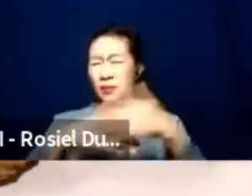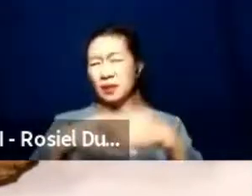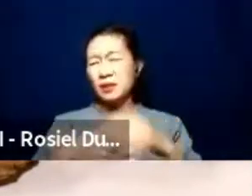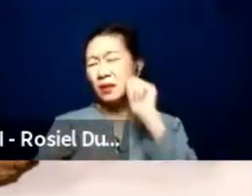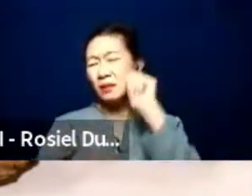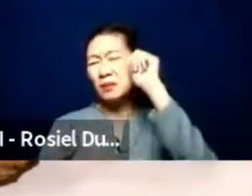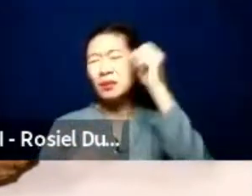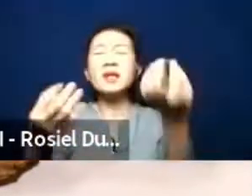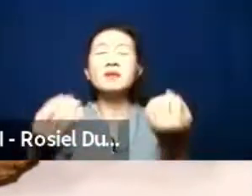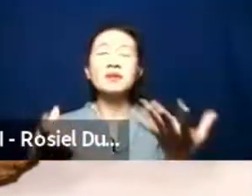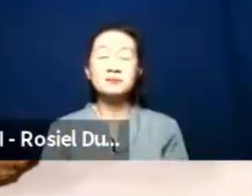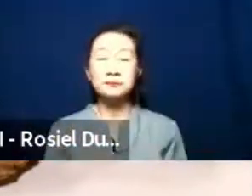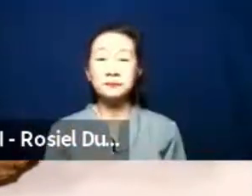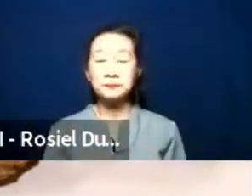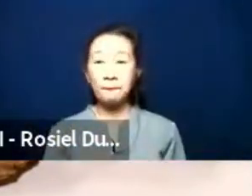ang